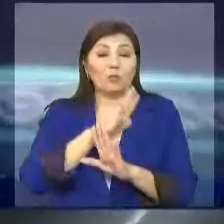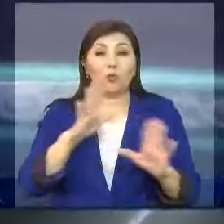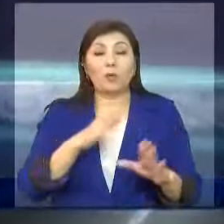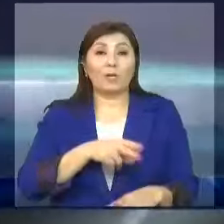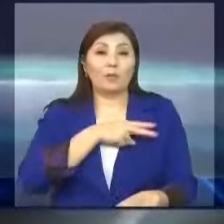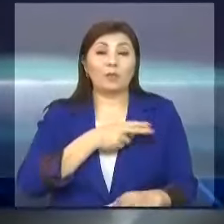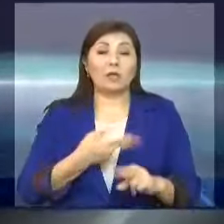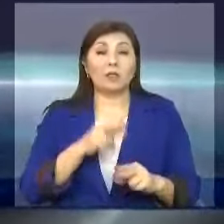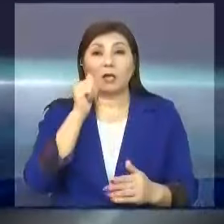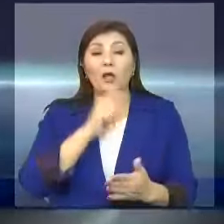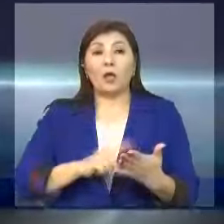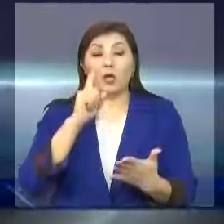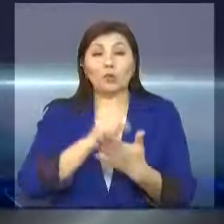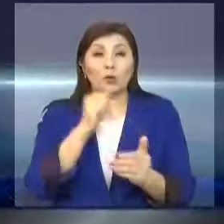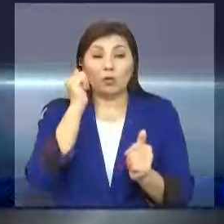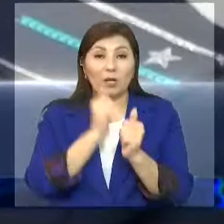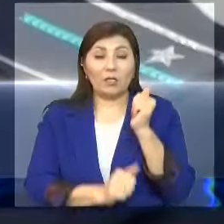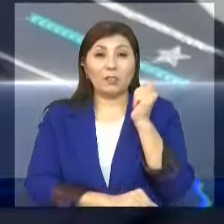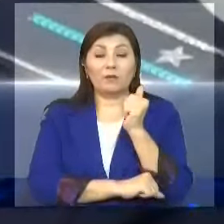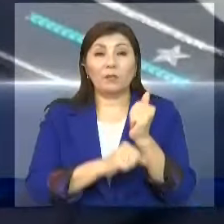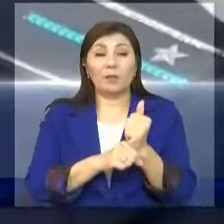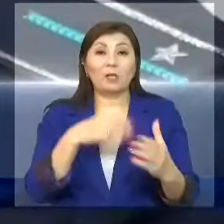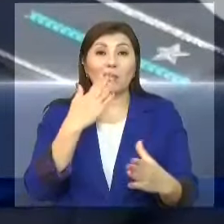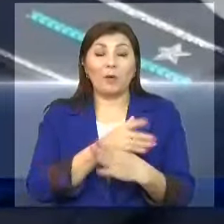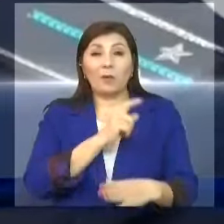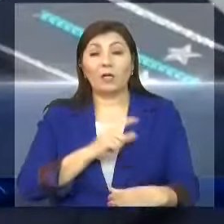поскольку это долг каждого стража порядка помогать людям,